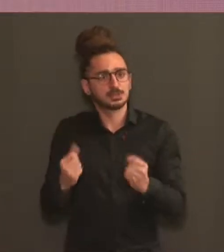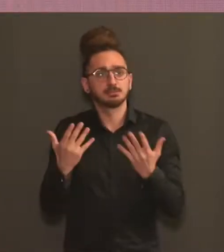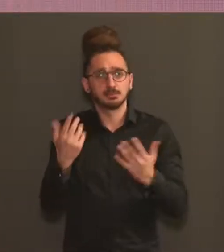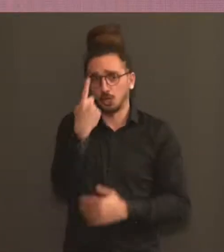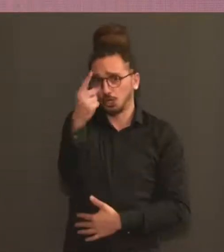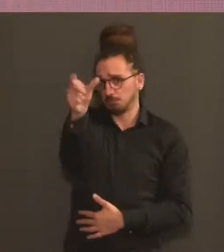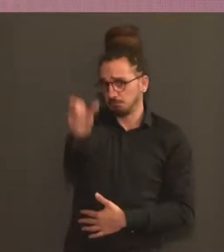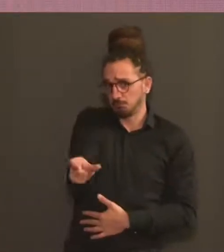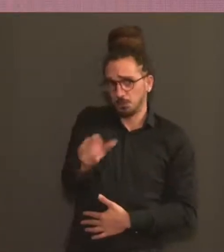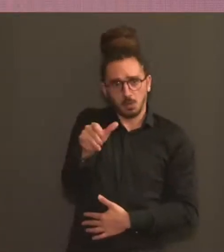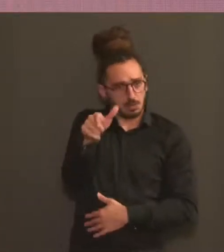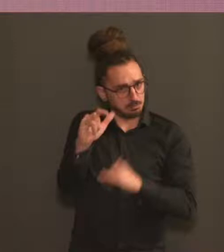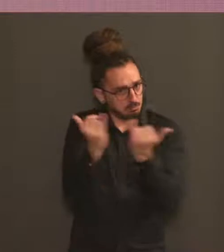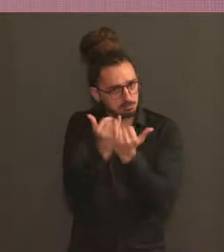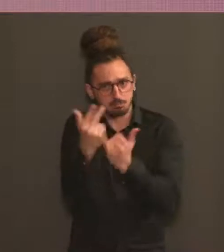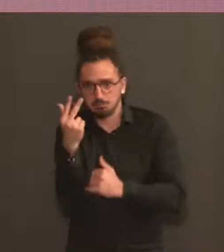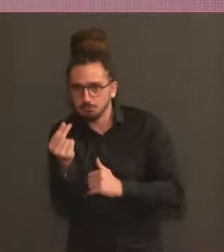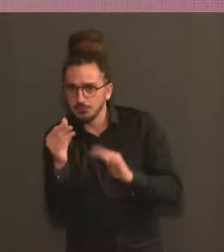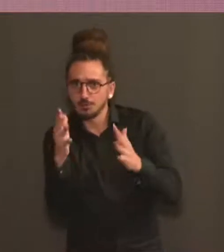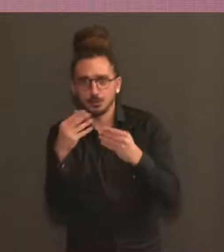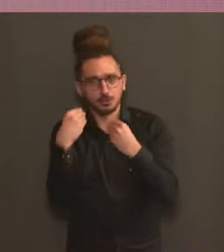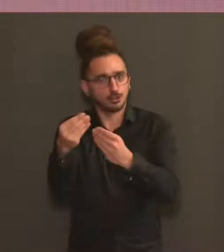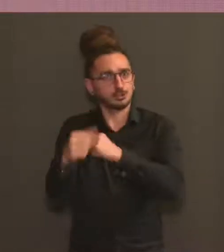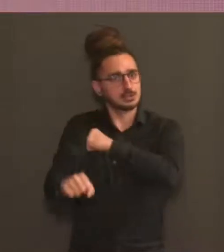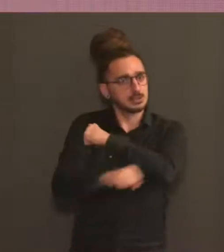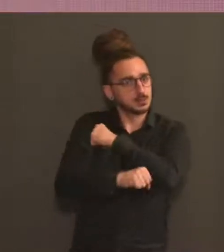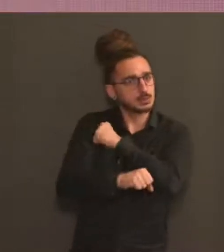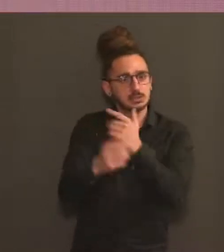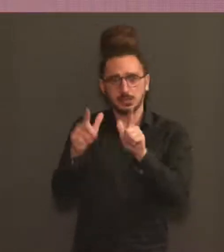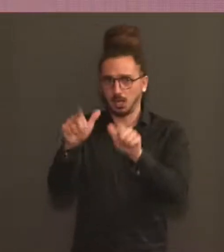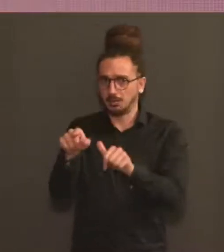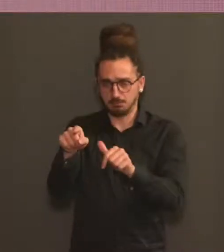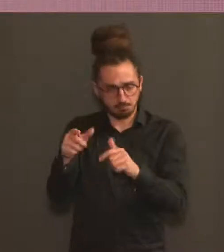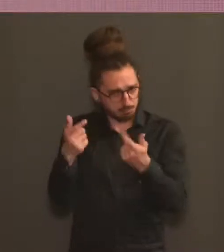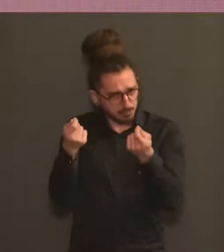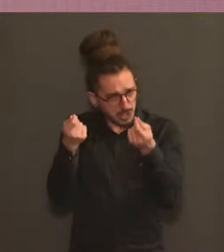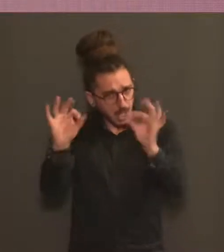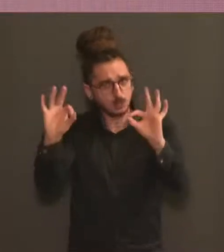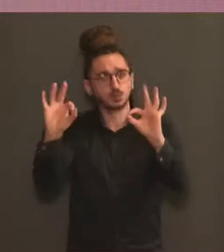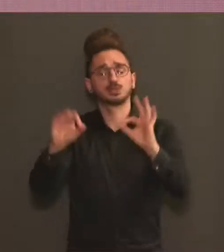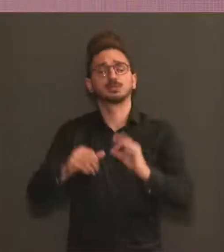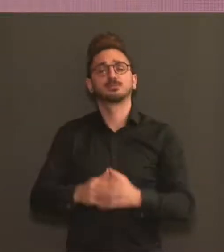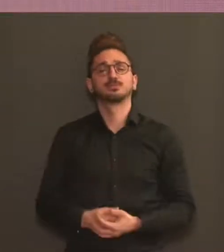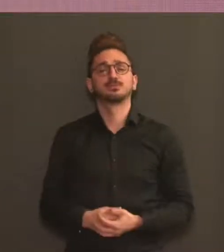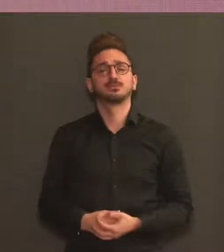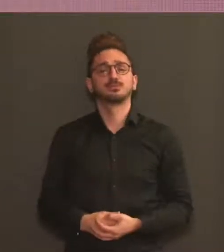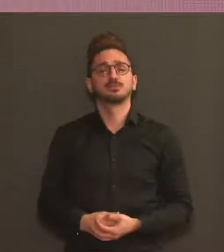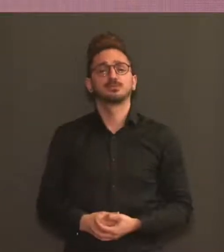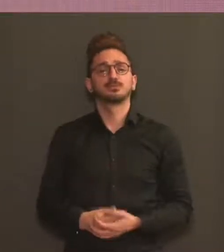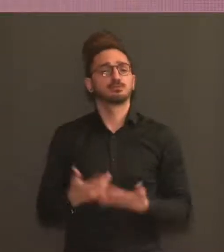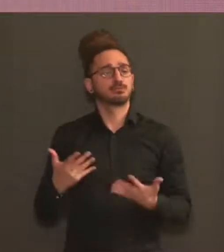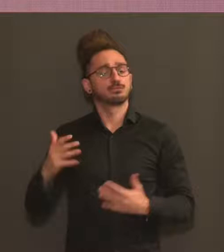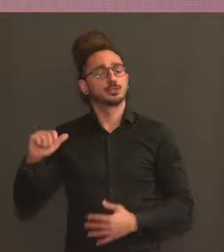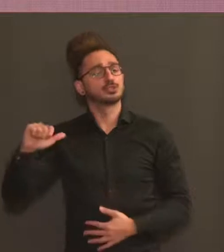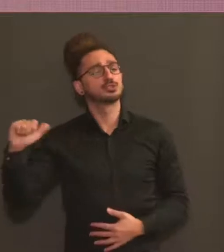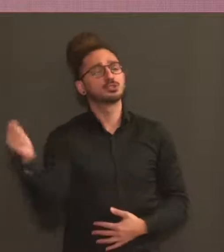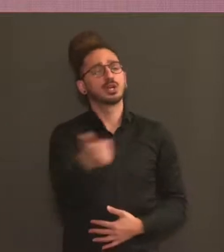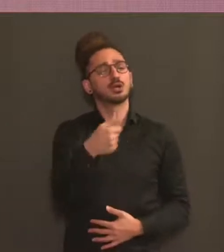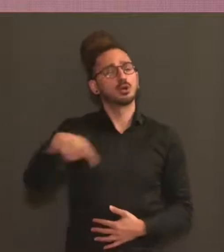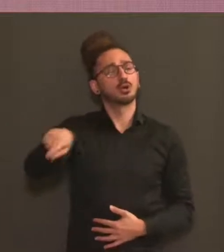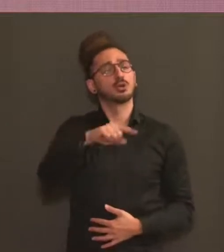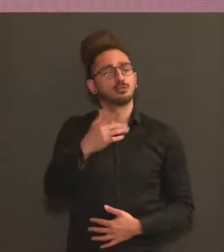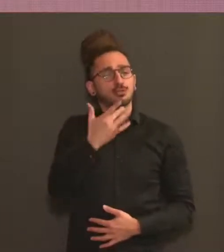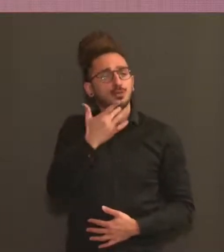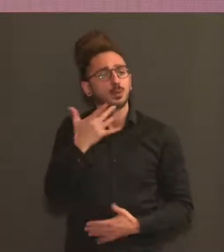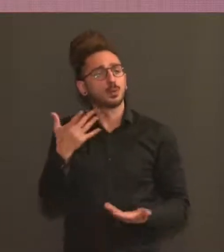Nous aspirons tous à retrouver nos proches et à reprendre nos activités d'avant. Il tient maintenant à